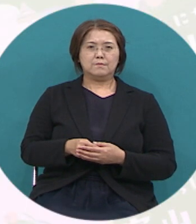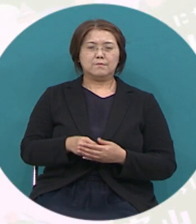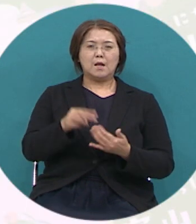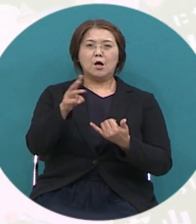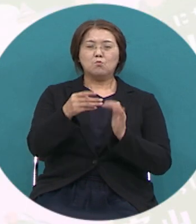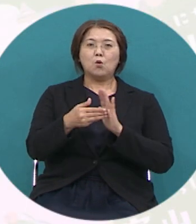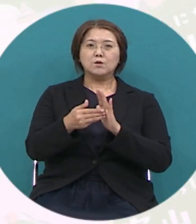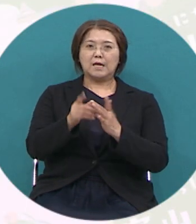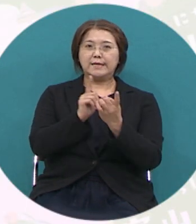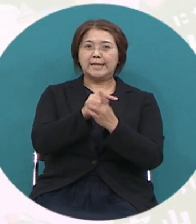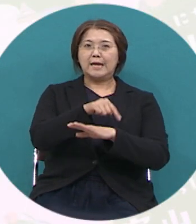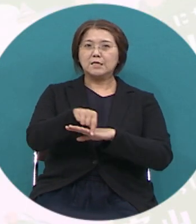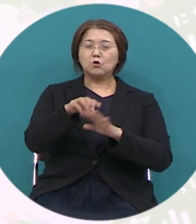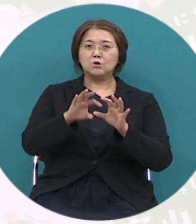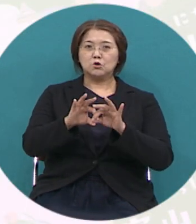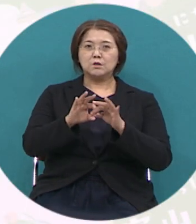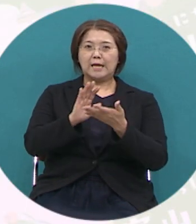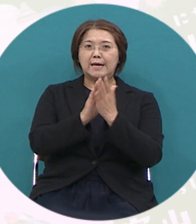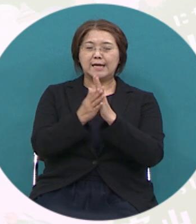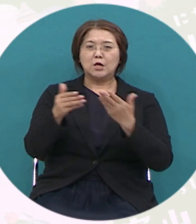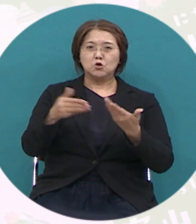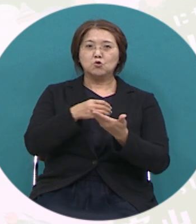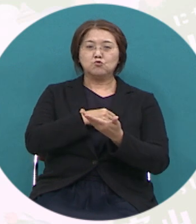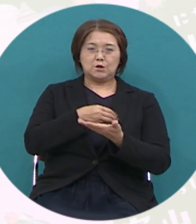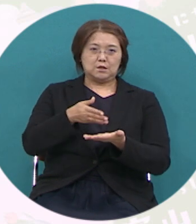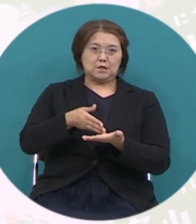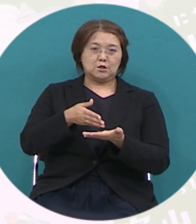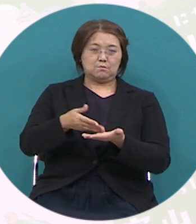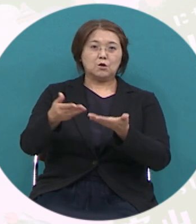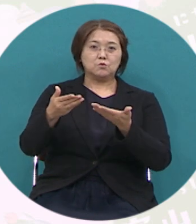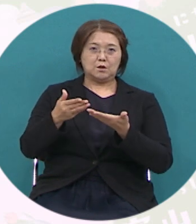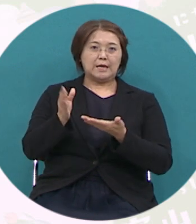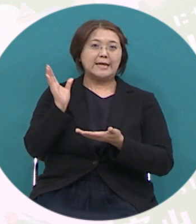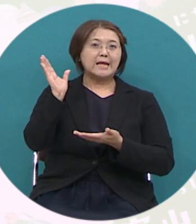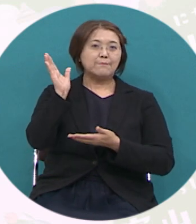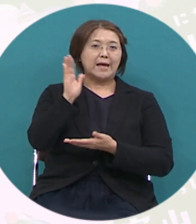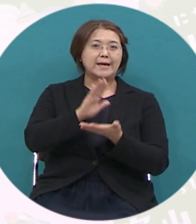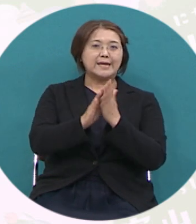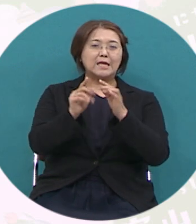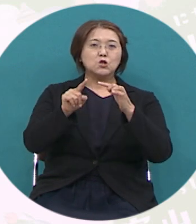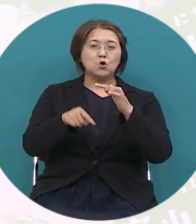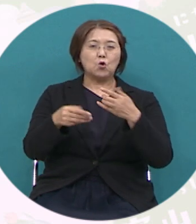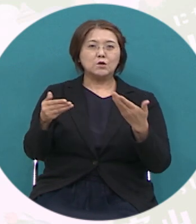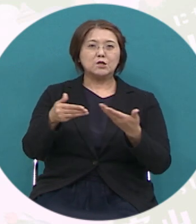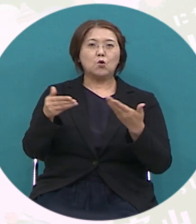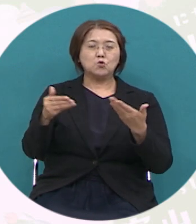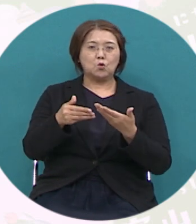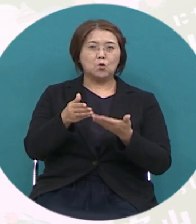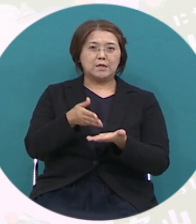防災対策について県職員が説明する出前県庁仕事談義を行